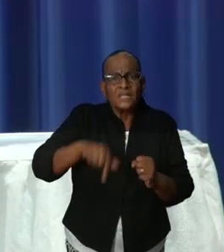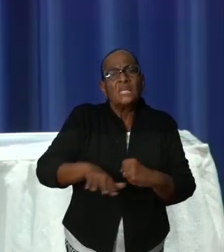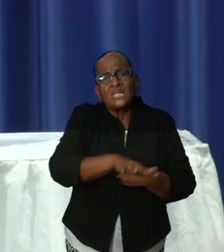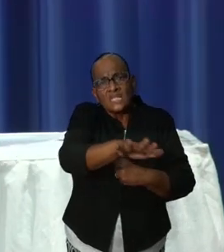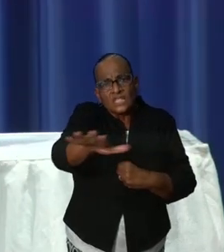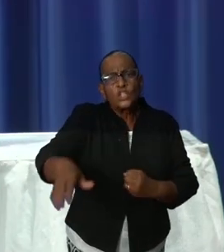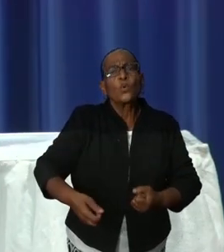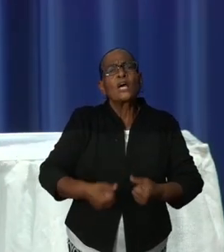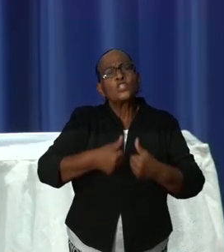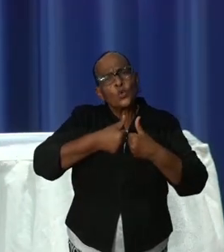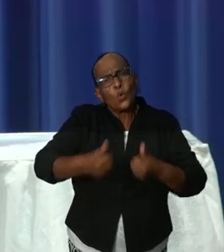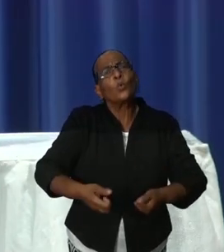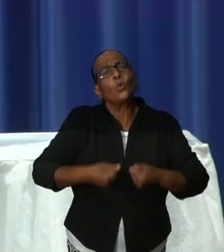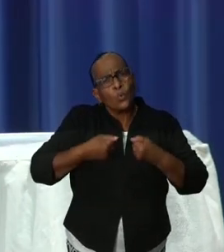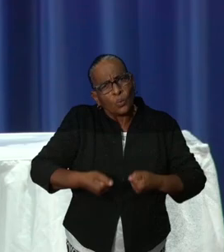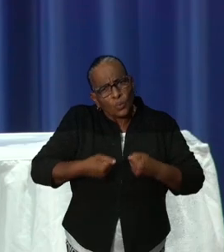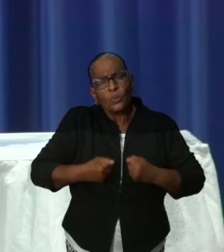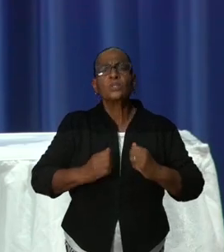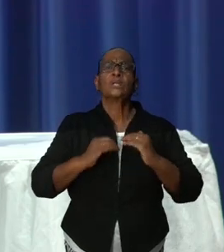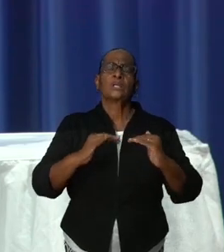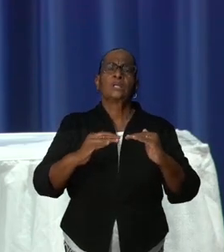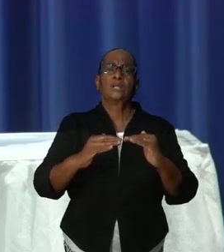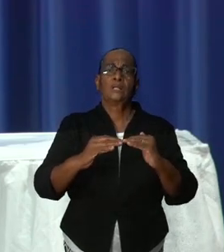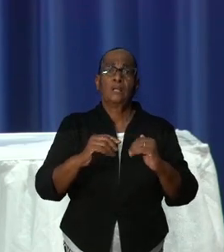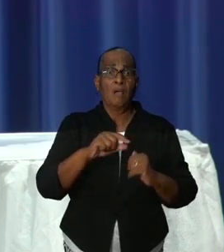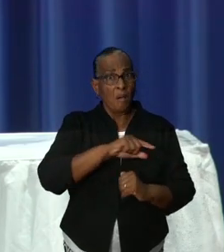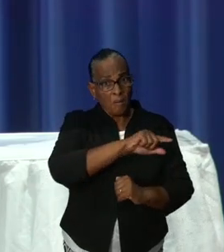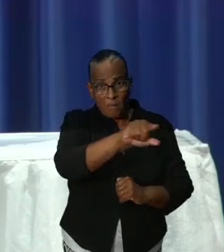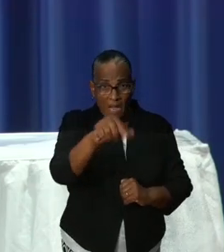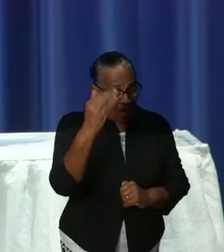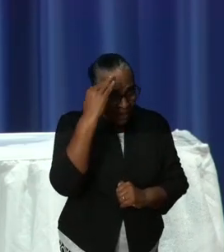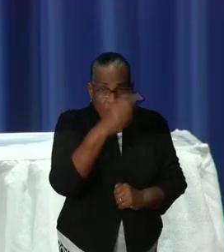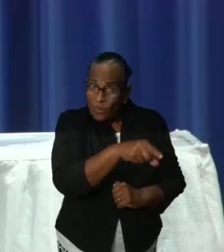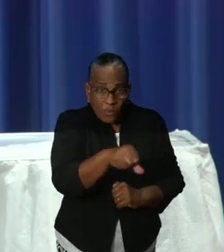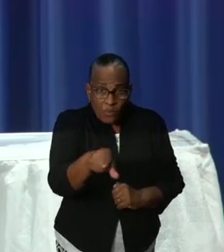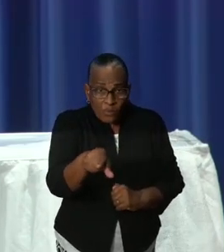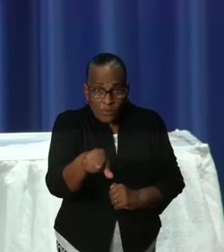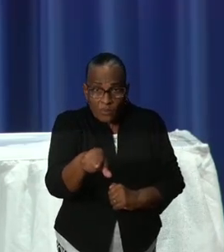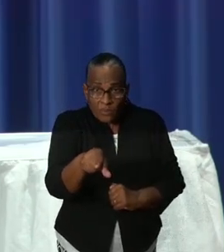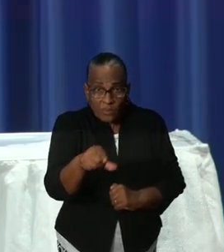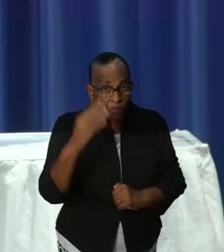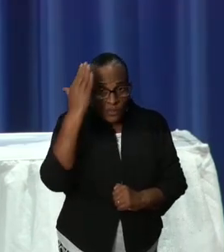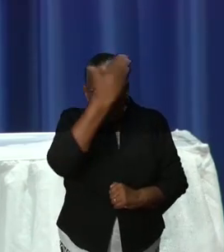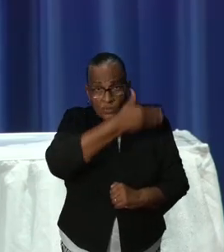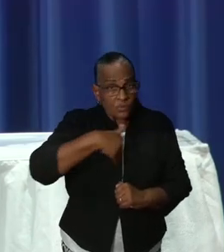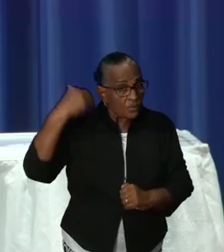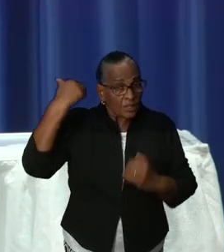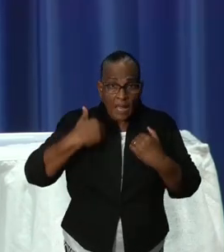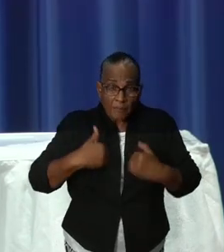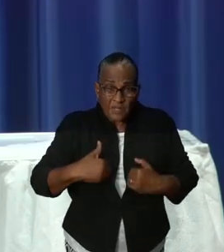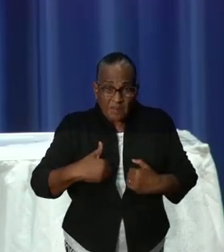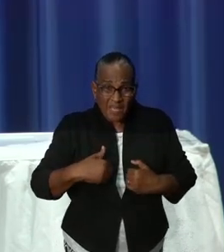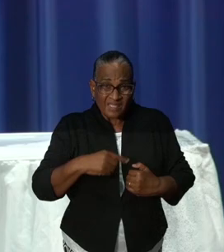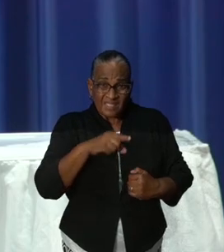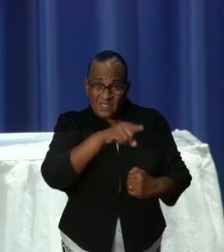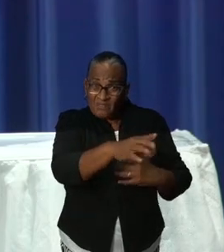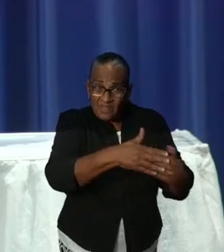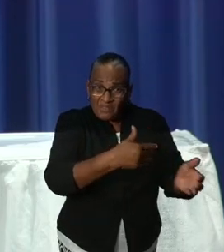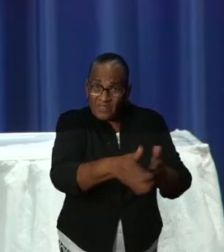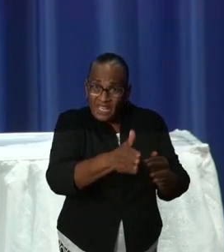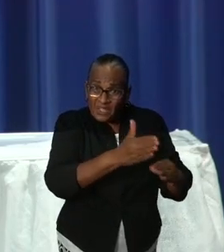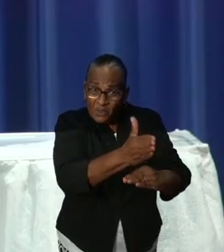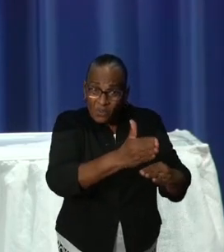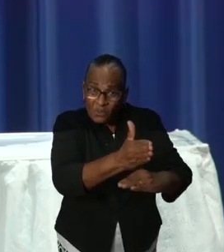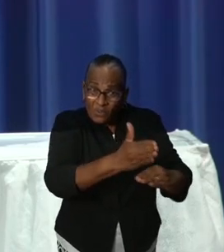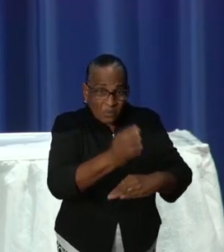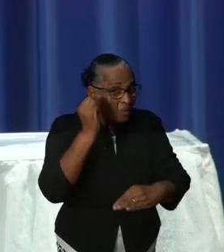handhaven. Maar als u als mede Suriname ons ertoe dwingt, dan zullen